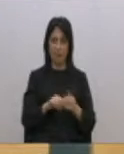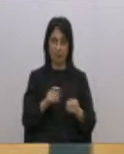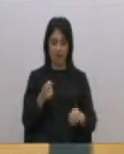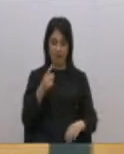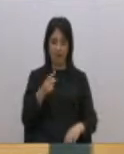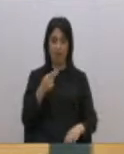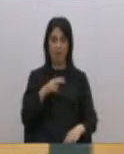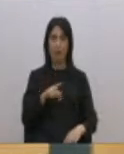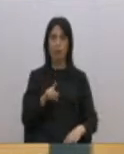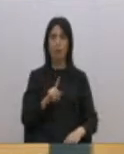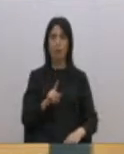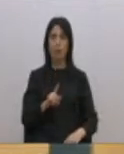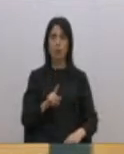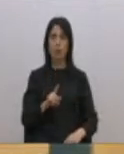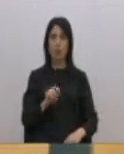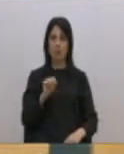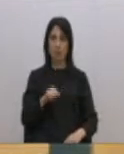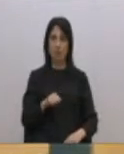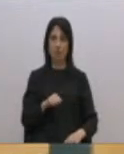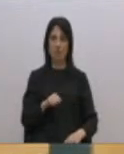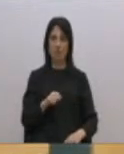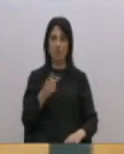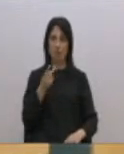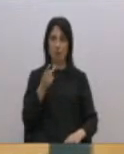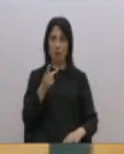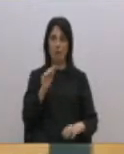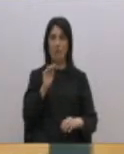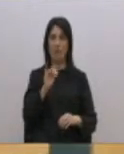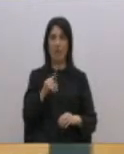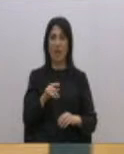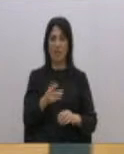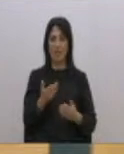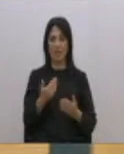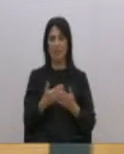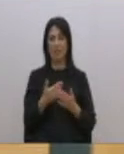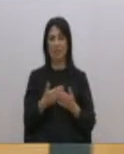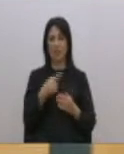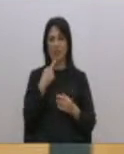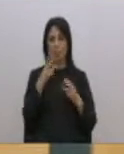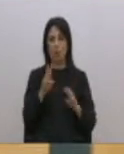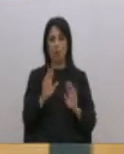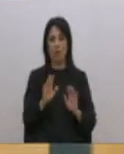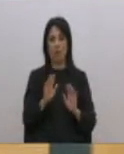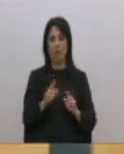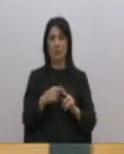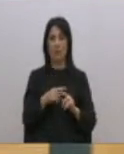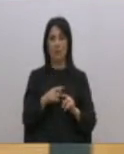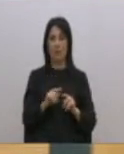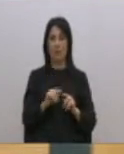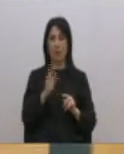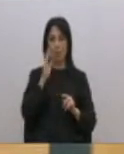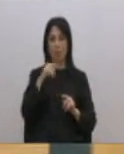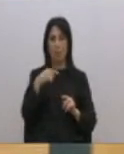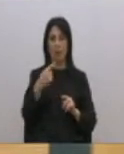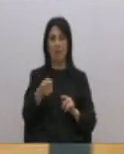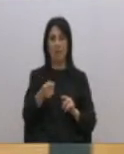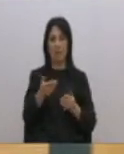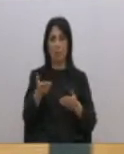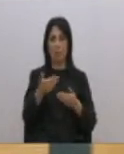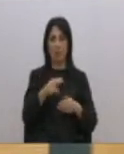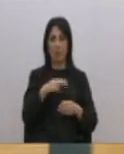ანალოგია, იმიტომაც რომ შეიძლება ორმა ფრაქციამ პირობითად ვამბობ, ეხლა მოდელირებთ თან ეს შევა მომავალი